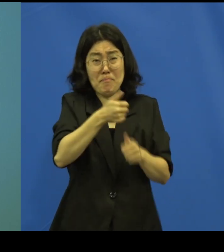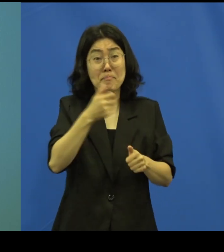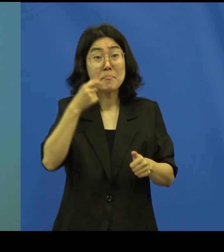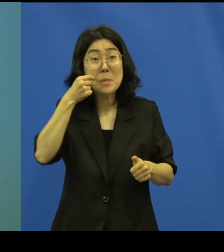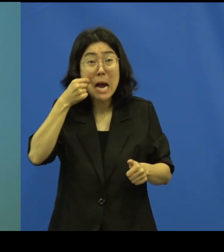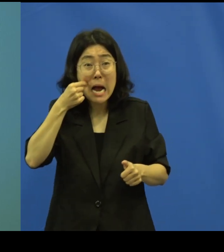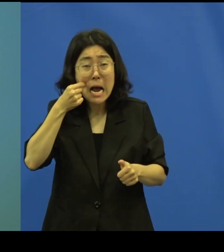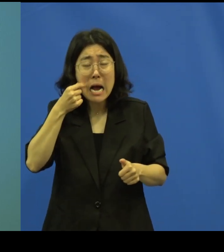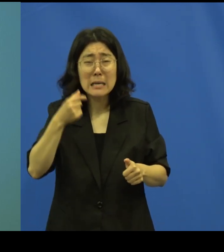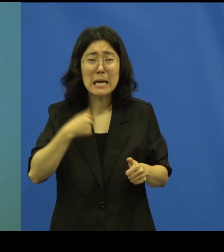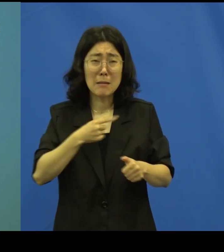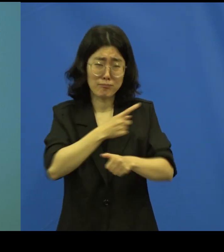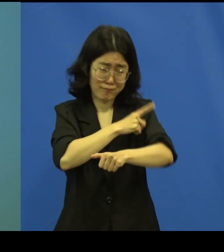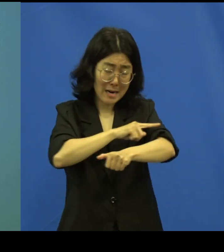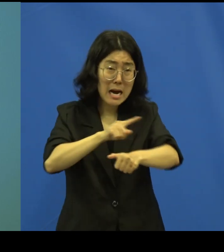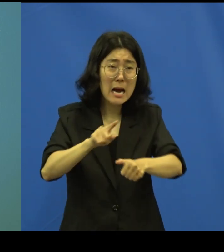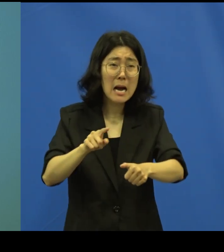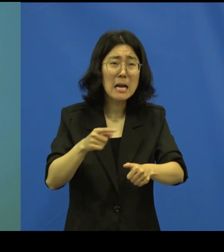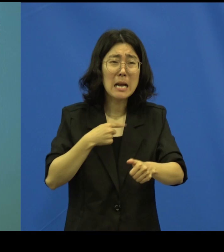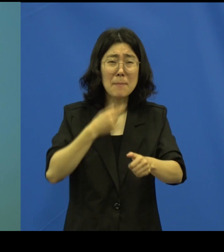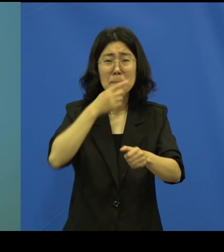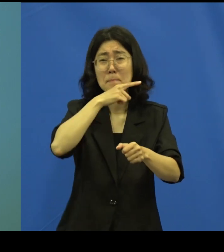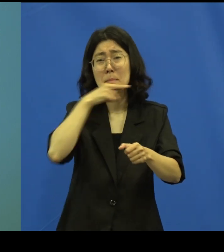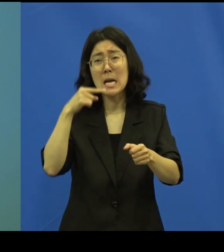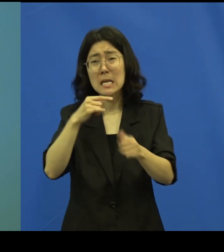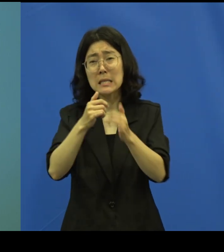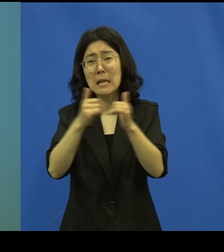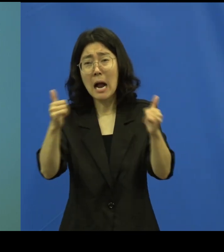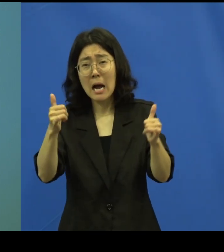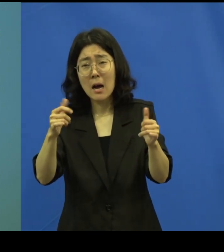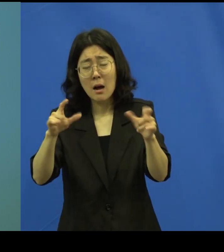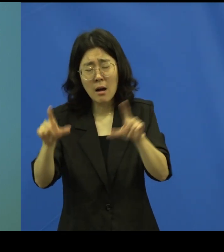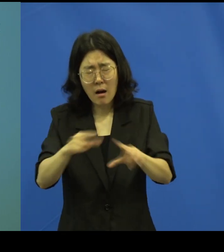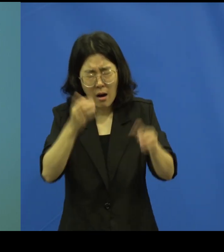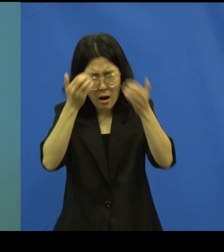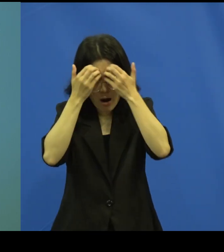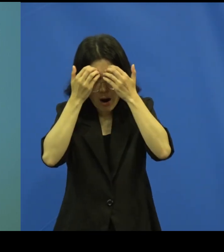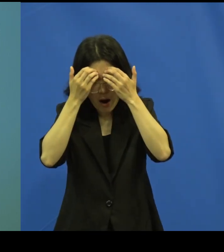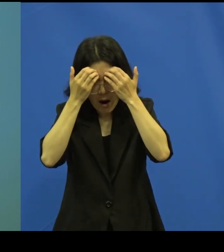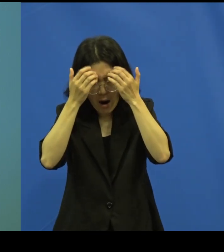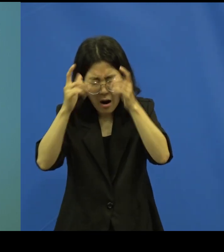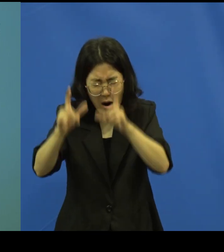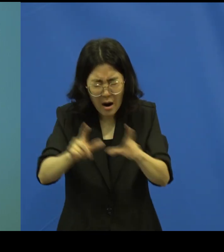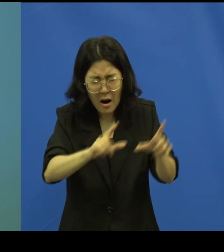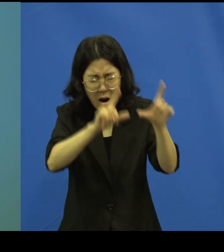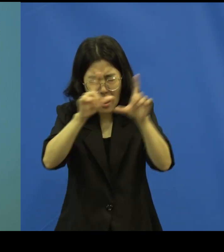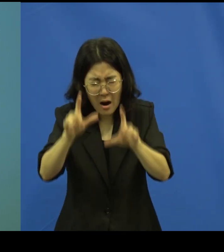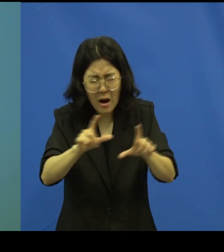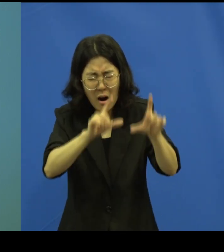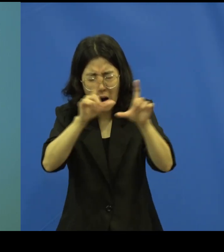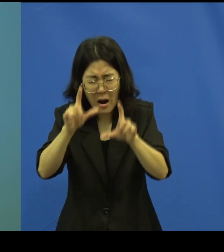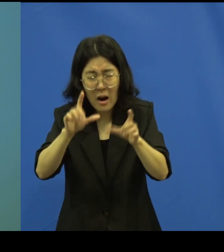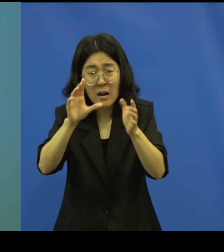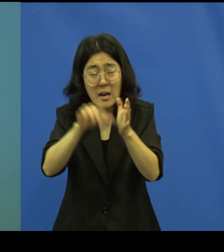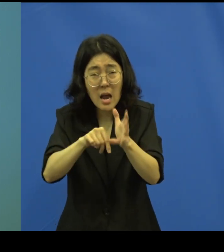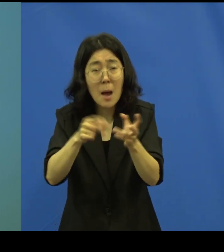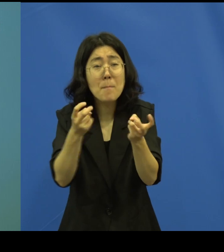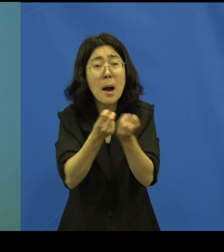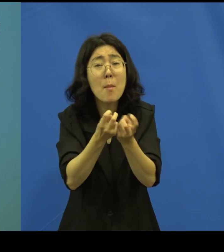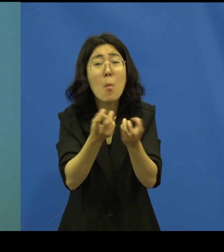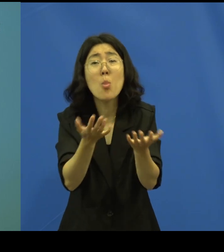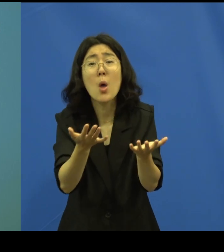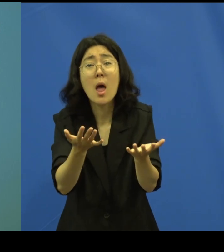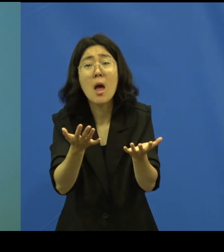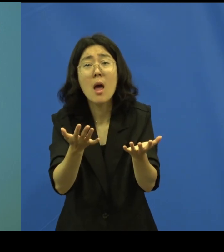아무것도 갖고 있지 않는 피해자의 삶을 살아가는 그들에게 현실의 문제에서 할 수 있는 단 유일한